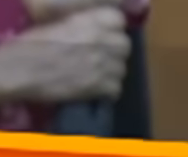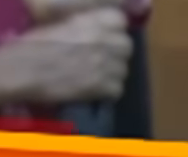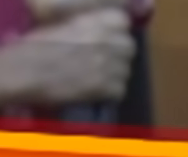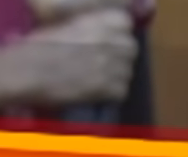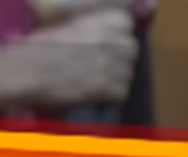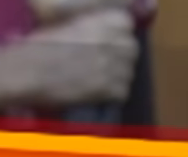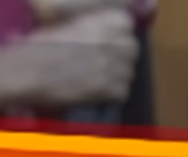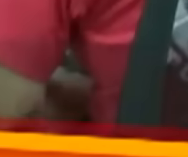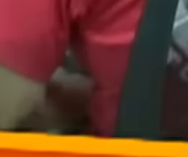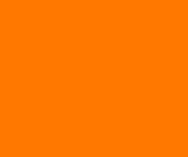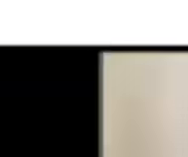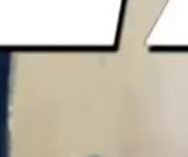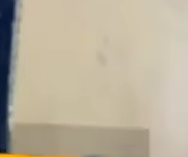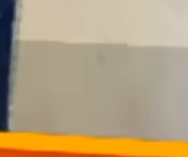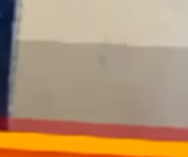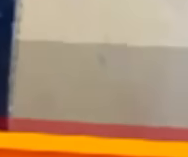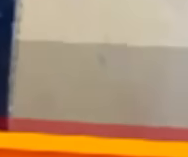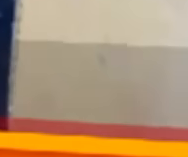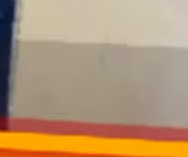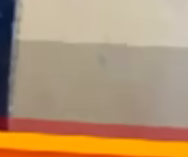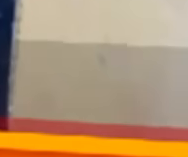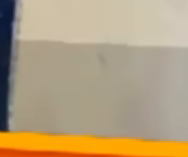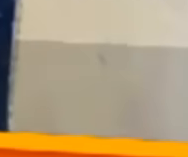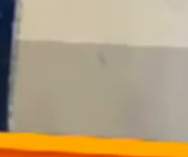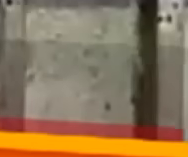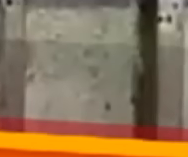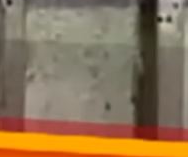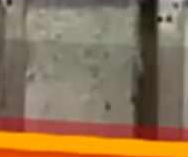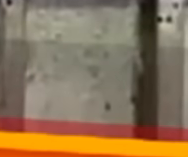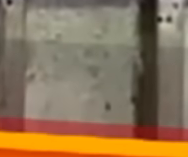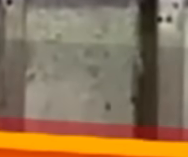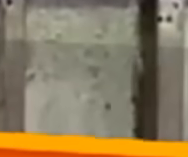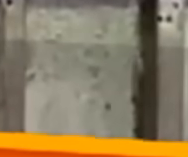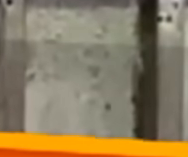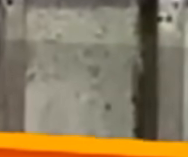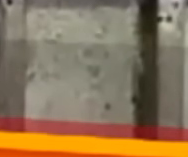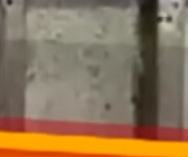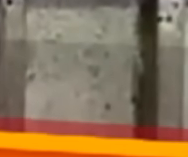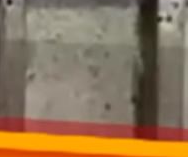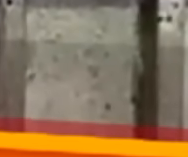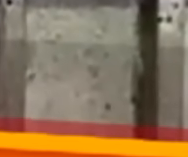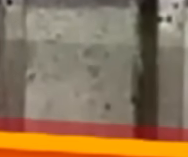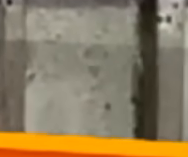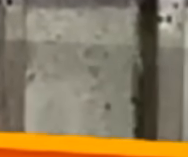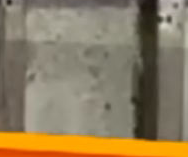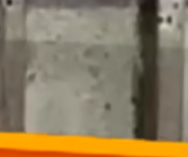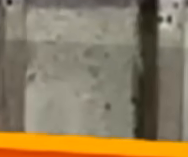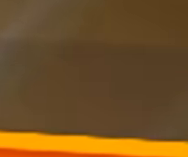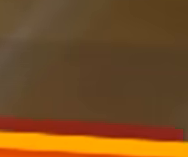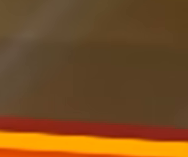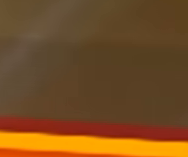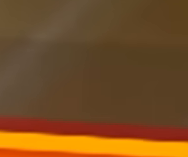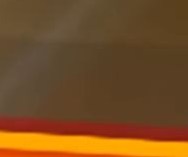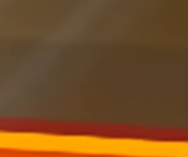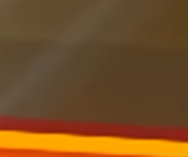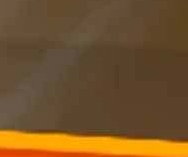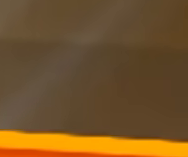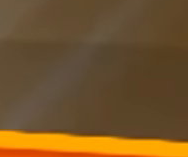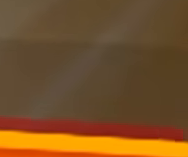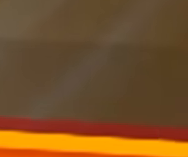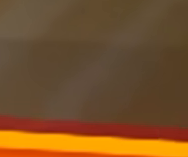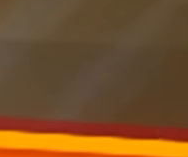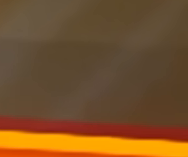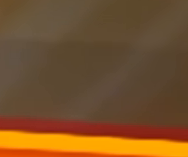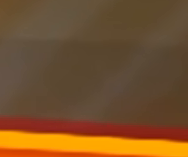heat stroke. At teking doktor na nagtrabaho sa Rural Health Unit sa